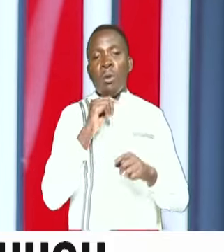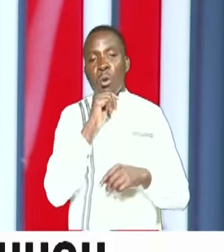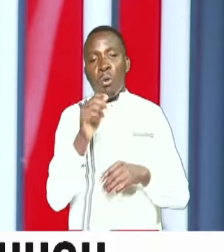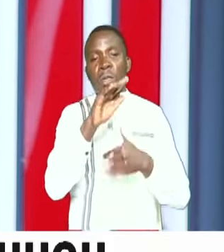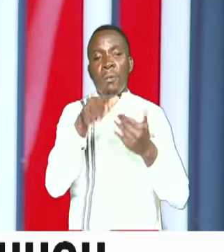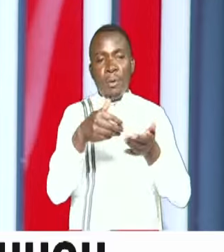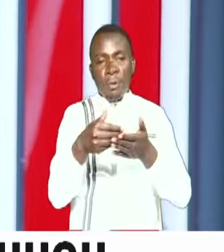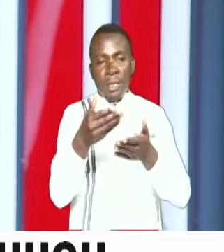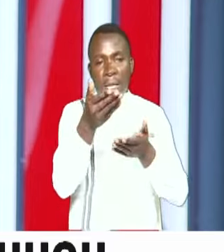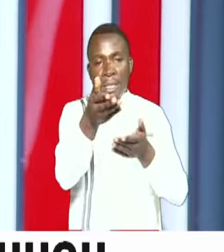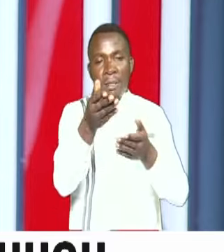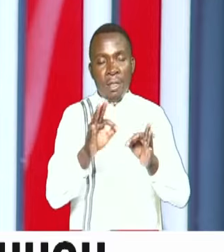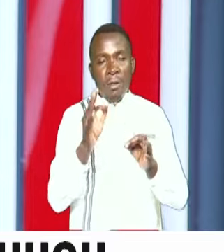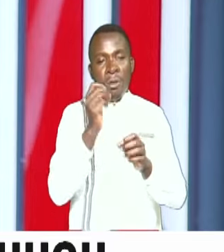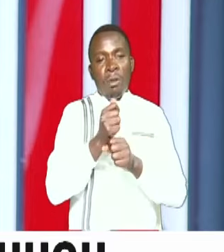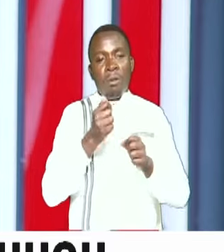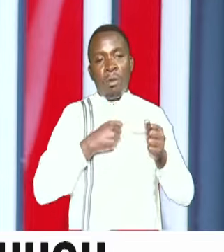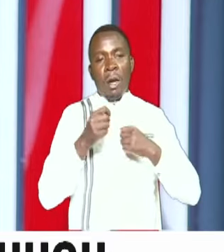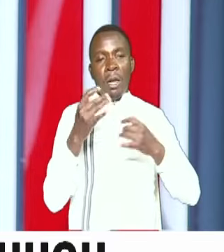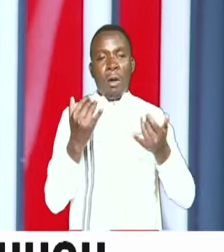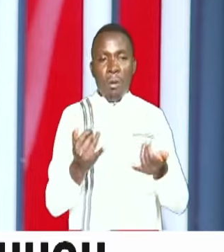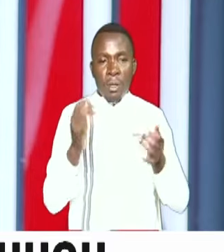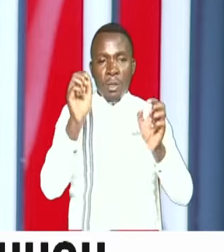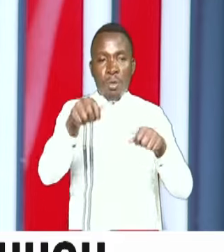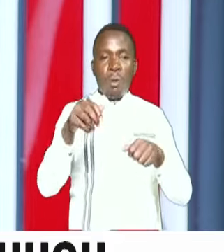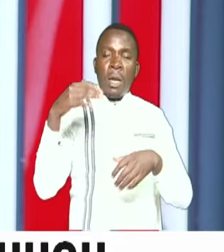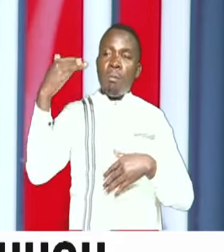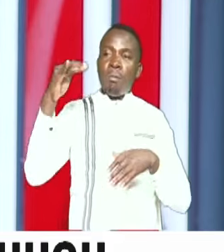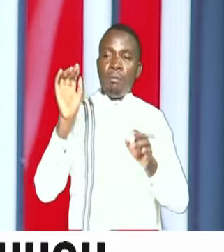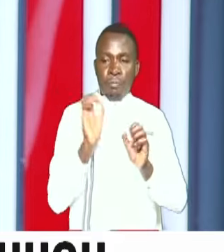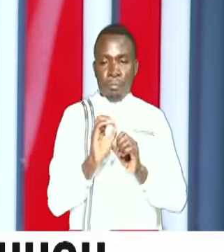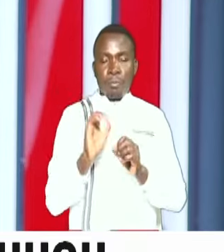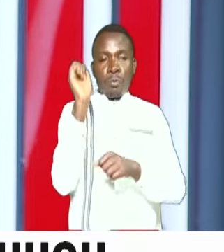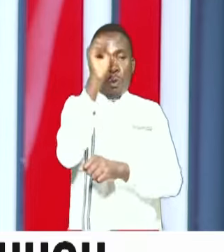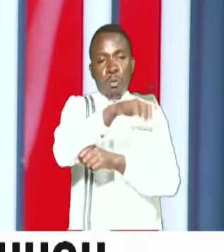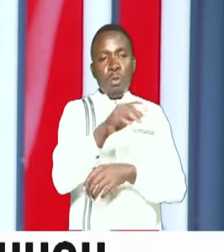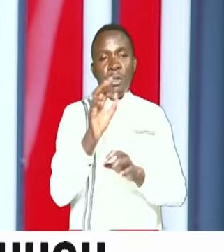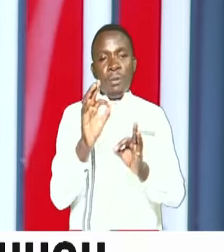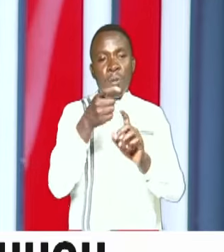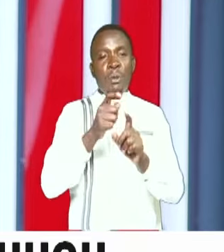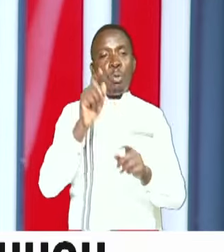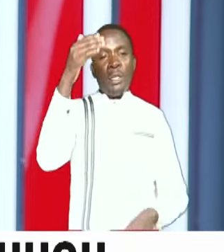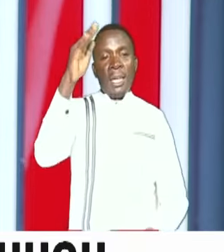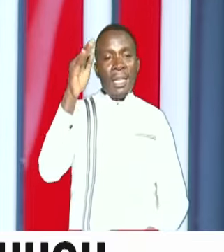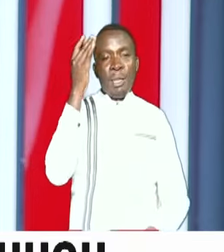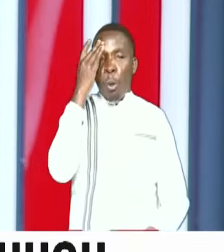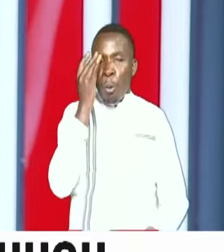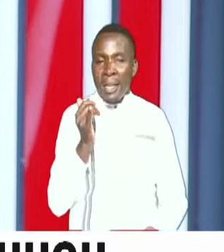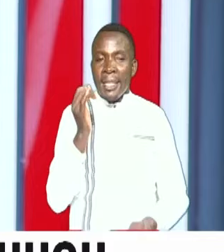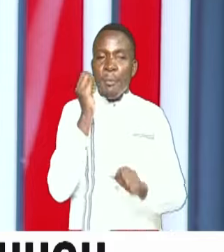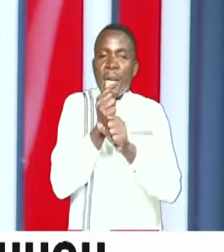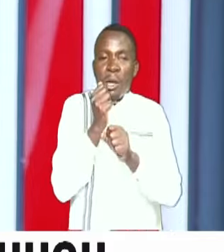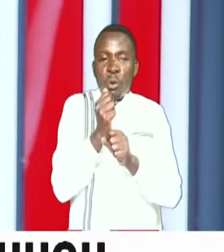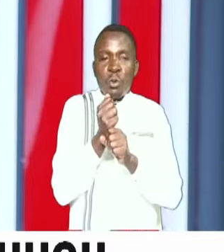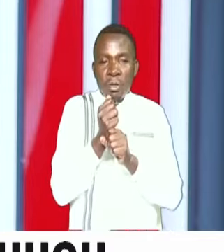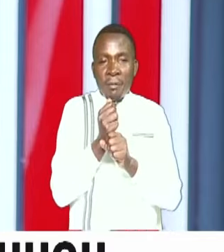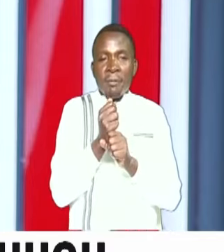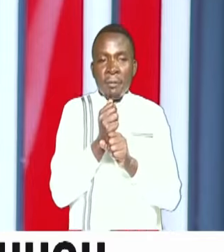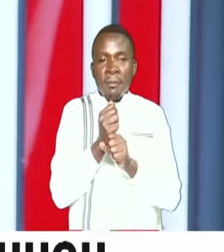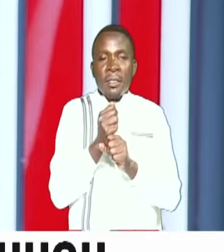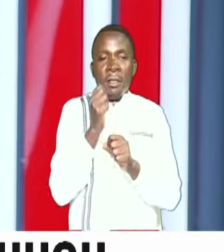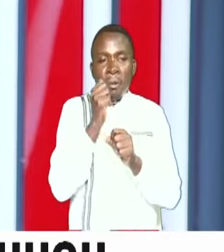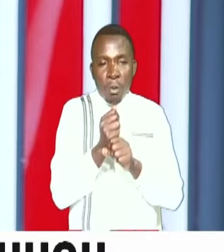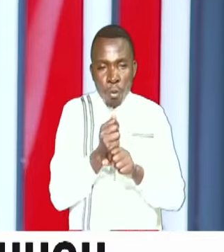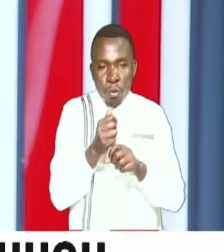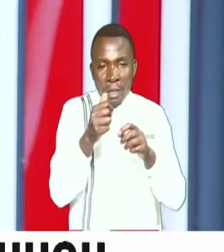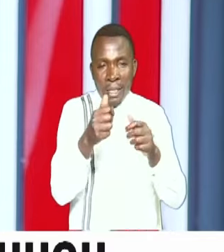n'ibikorerwa mu Rwanda ubu bishobora kuba bihendutse kurusha ibivuye hanze kubera ko byakozwe bigakorwa